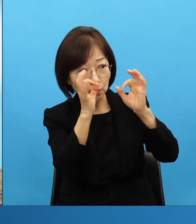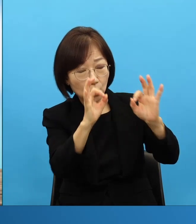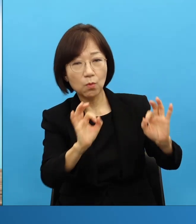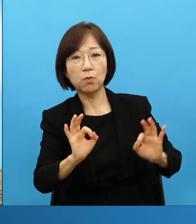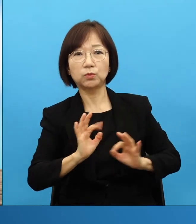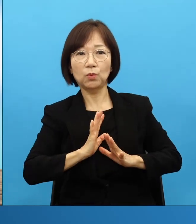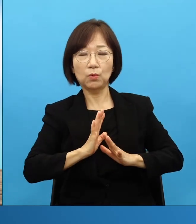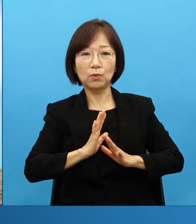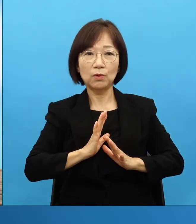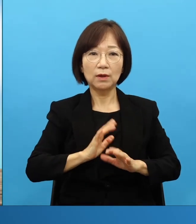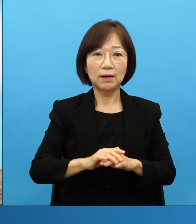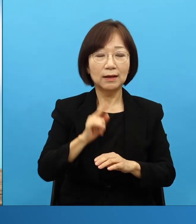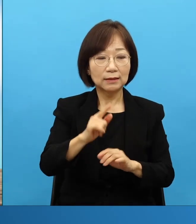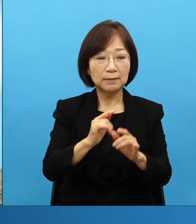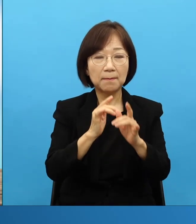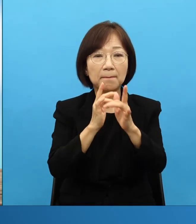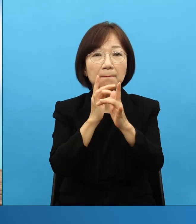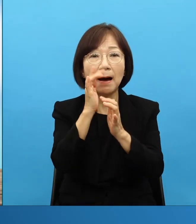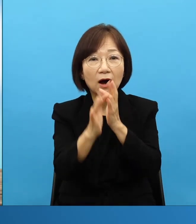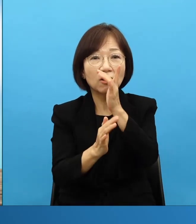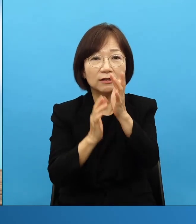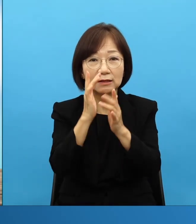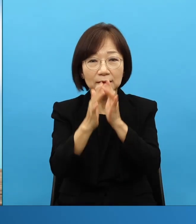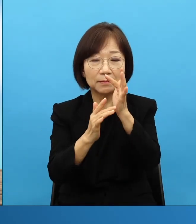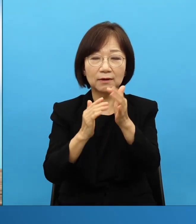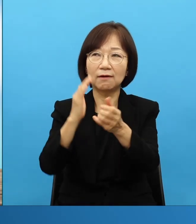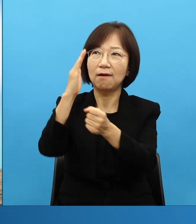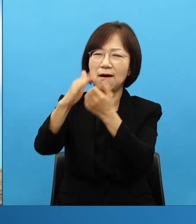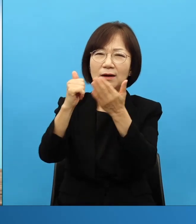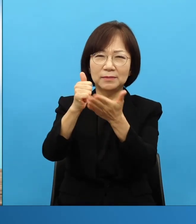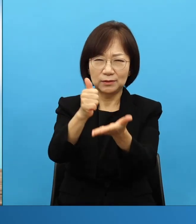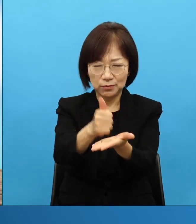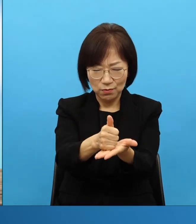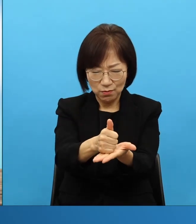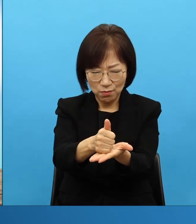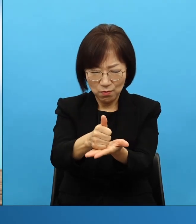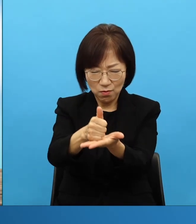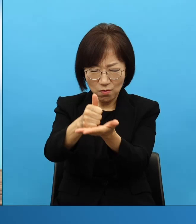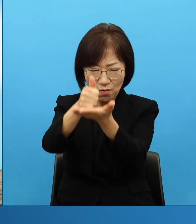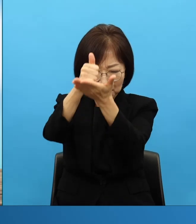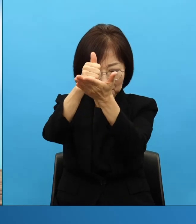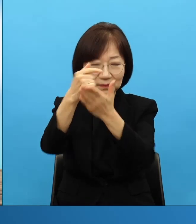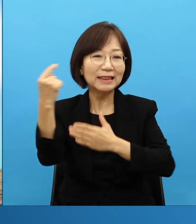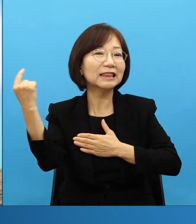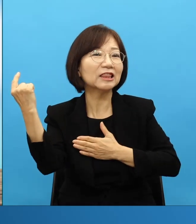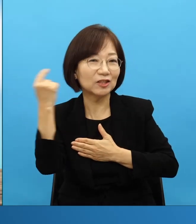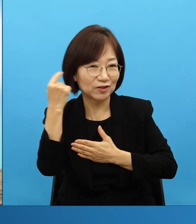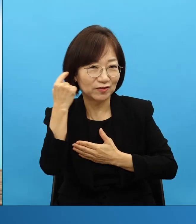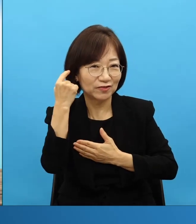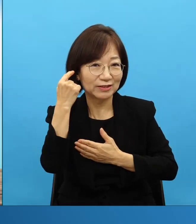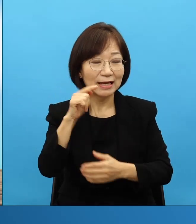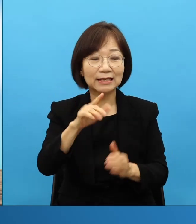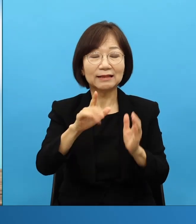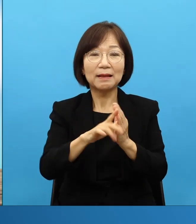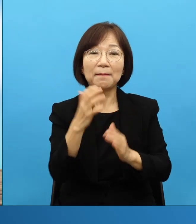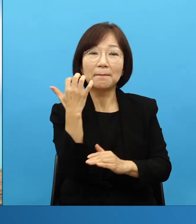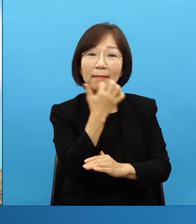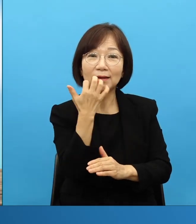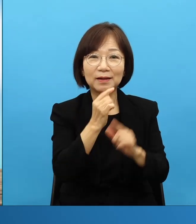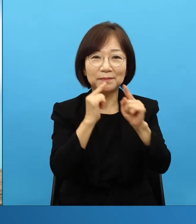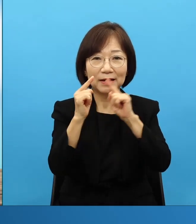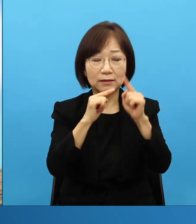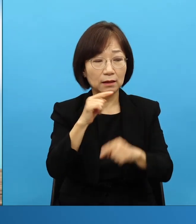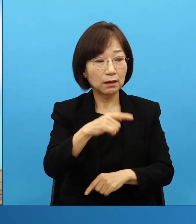놀라니 이는 방언을 말하며 하나님 높임을 들음이르라. 이에 베드로가 이르되